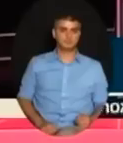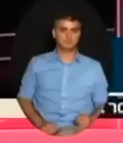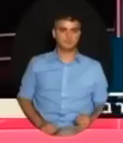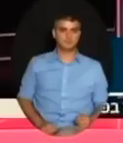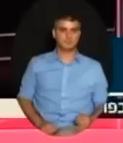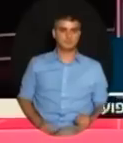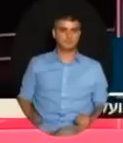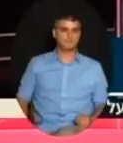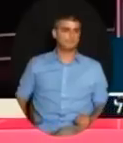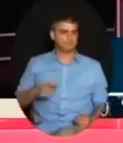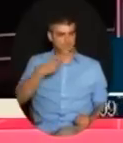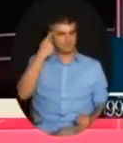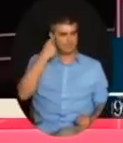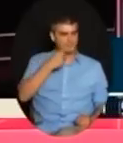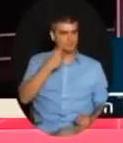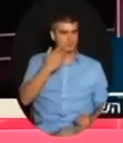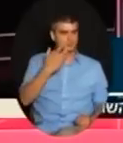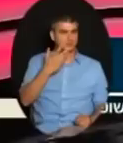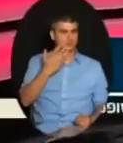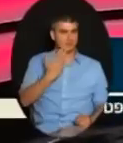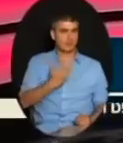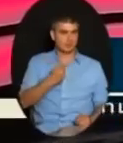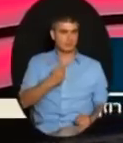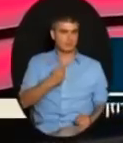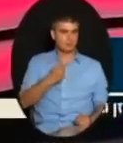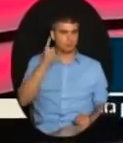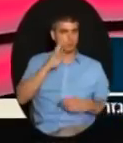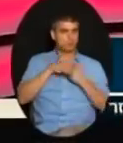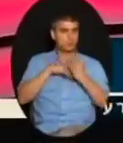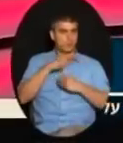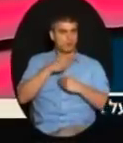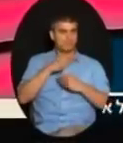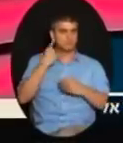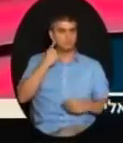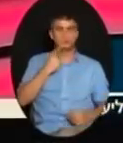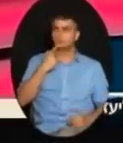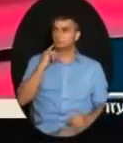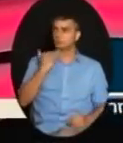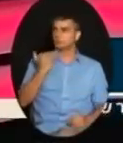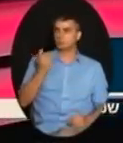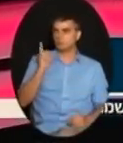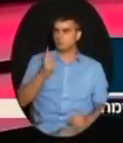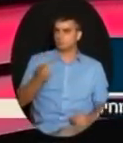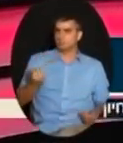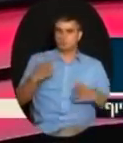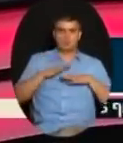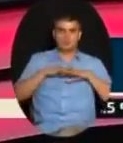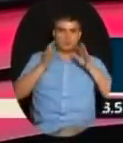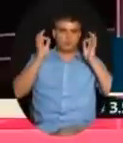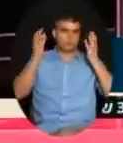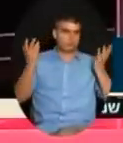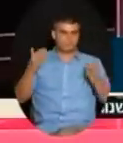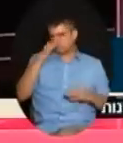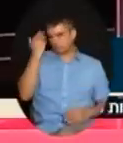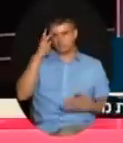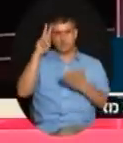לכוח. אגב, ידעת אז עד כמה הוא מעורב במעשה שחיתות? האמת שכן, לא היה צריך להתמחות מיוחדת.